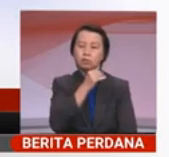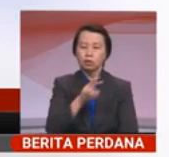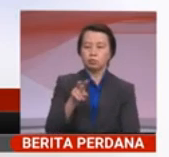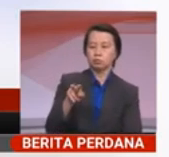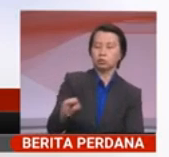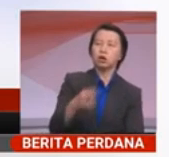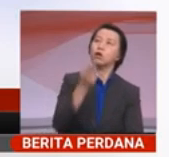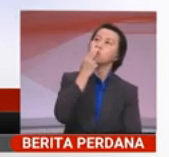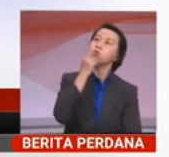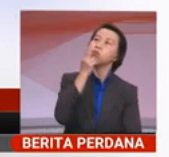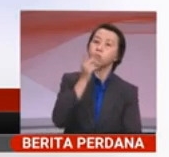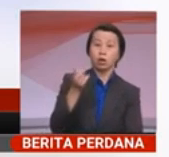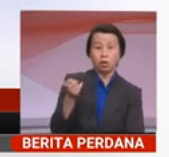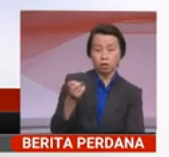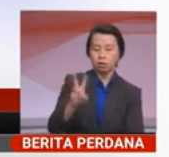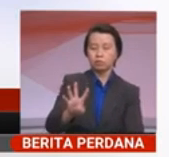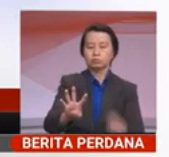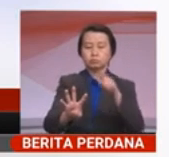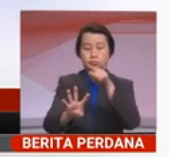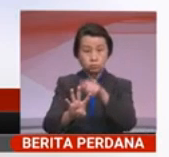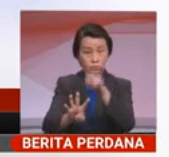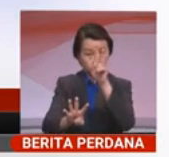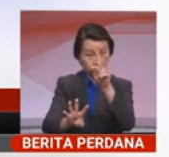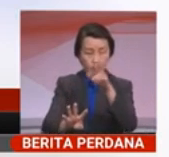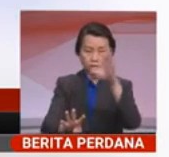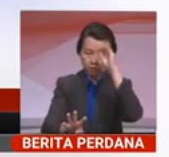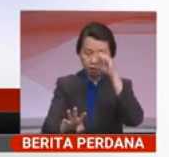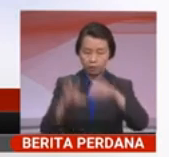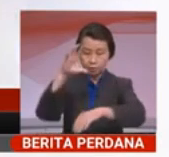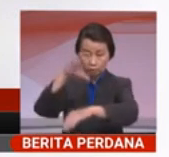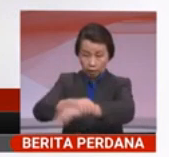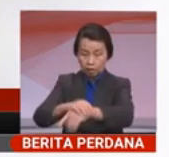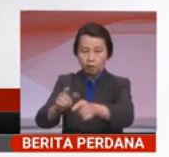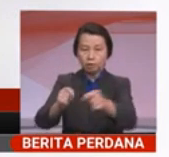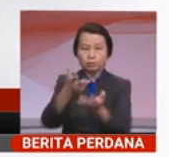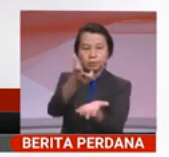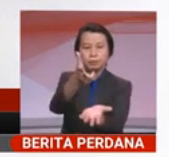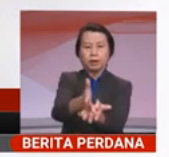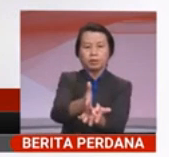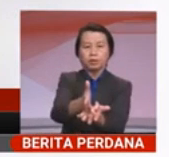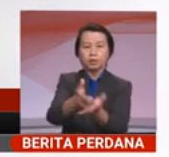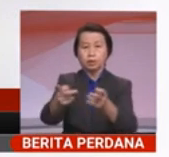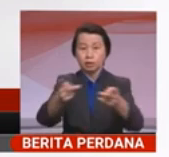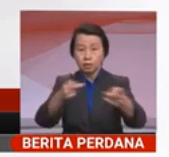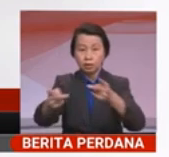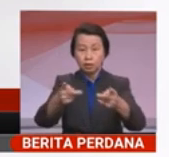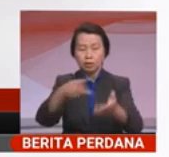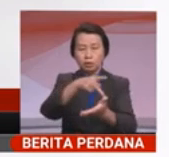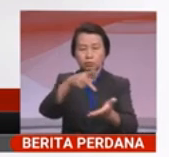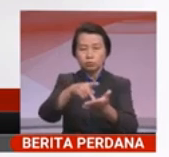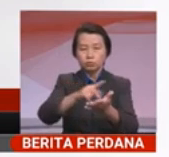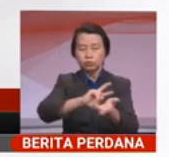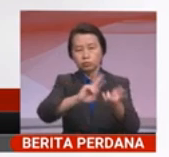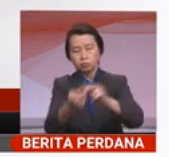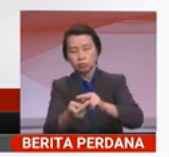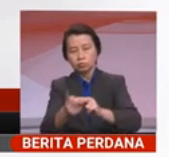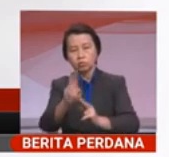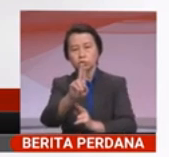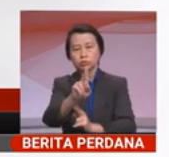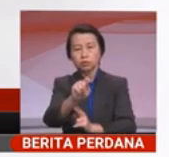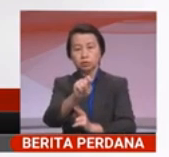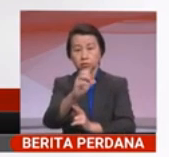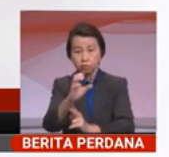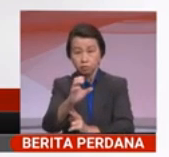didapati merokok. Bagi kes kedua, lelaki ditahan di tempat parkir kenderaan kawasan Pusat Transformasi Bandar